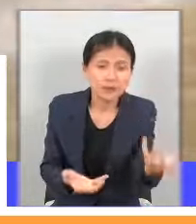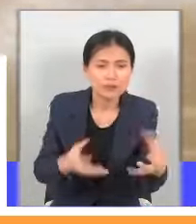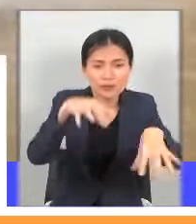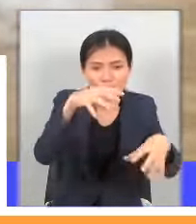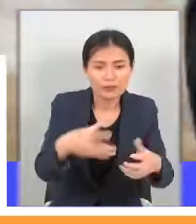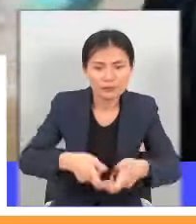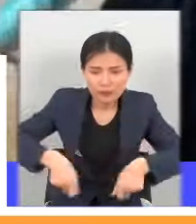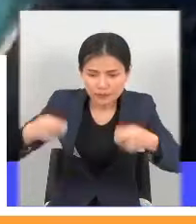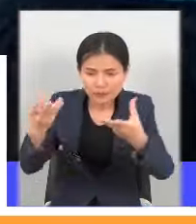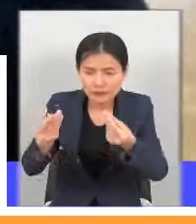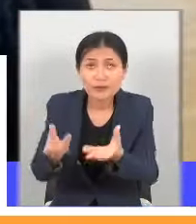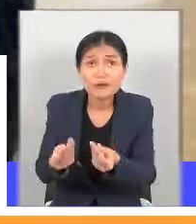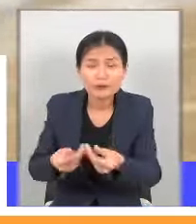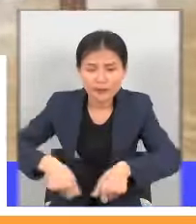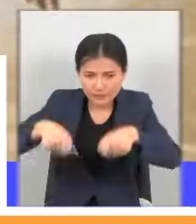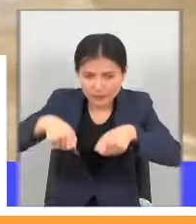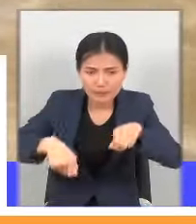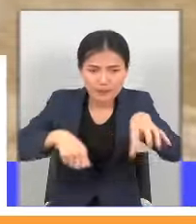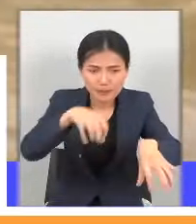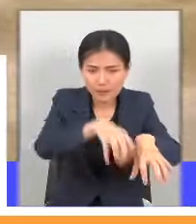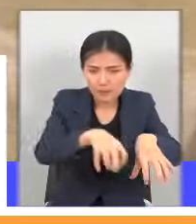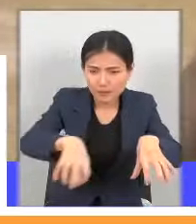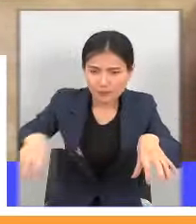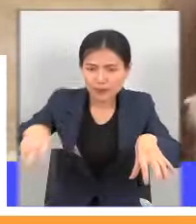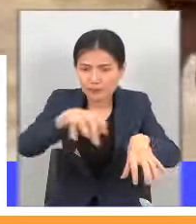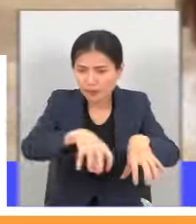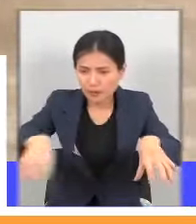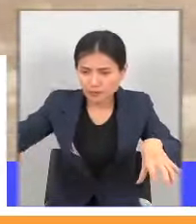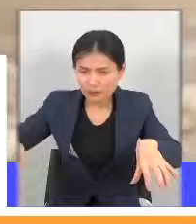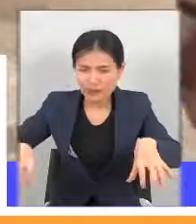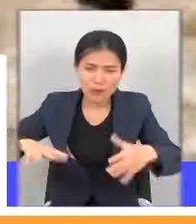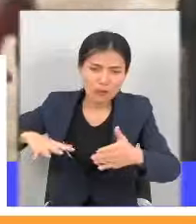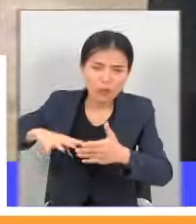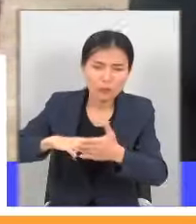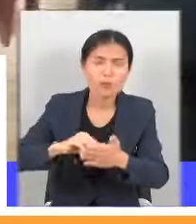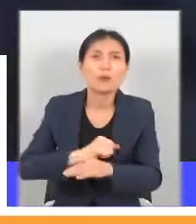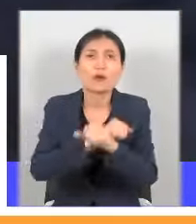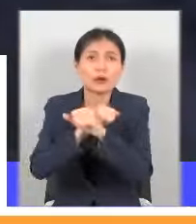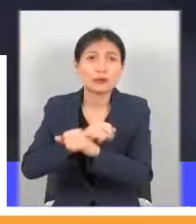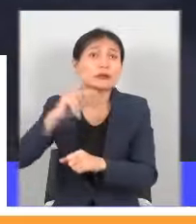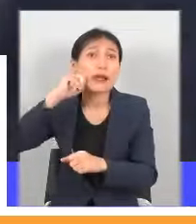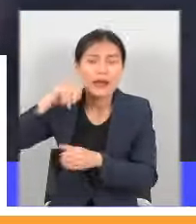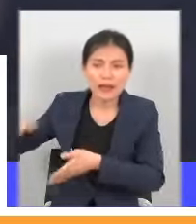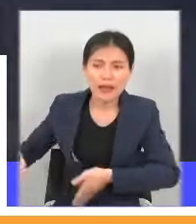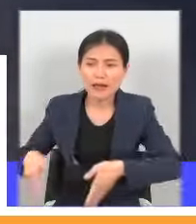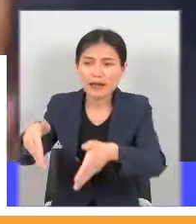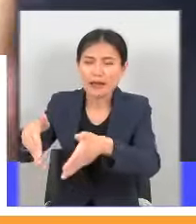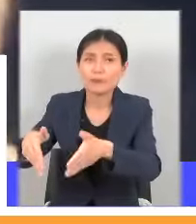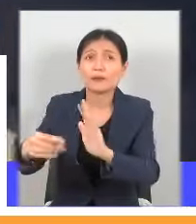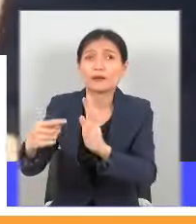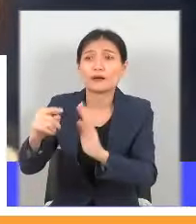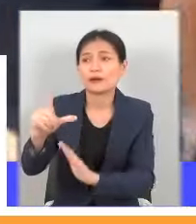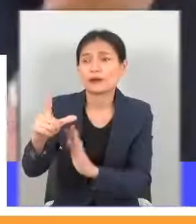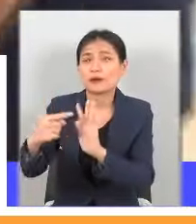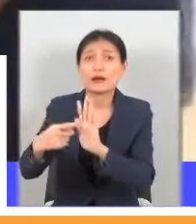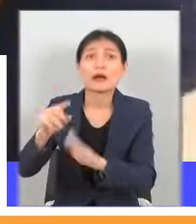ลทะลักเข้าไปทั่วหมู่บ้านเพิ่มเติมนะครับเจ้าหน้าที่บอกว่าน้ำก้อนนี้มาจากแม่น้ำลาวประกอบกับพื้นที่มี